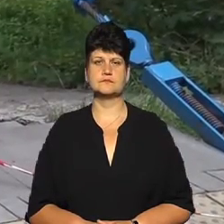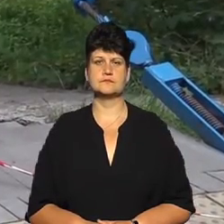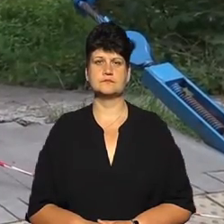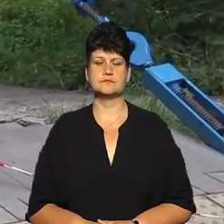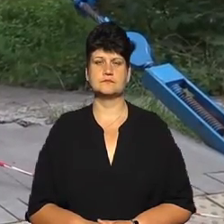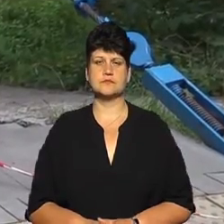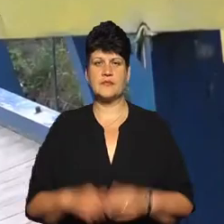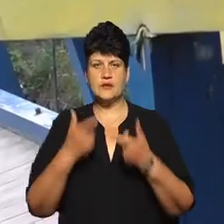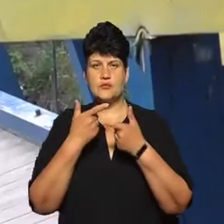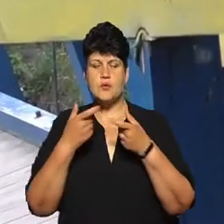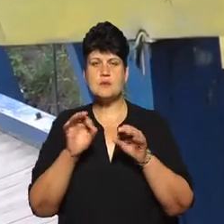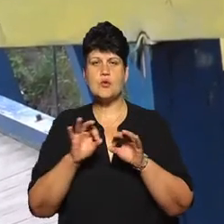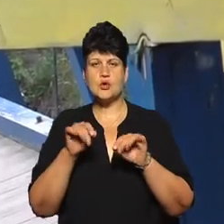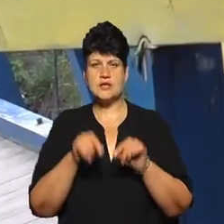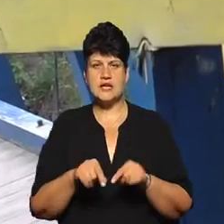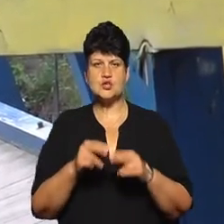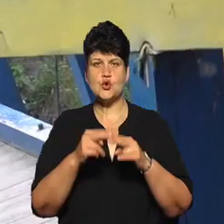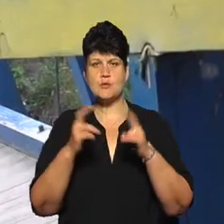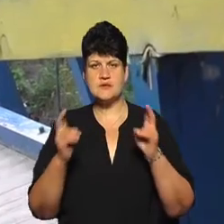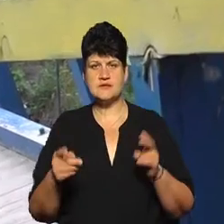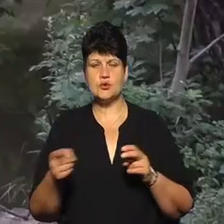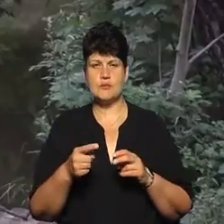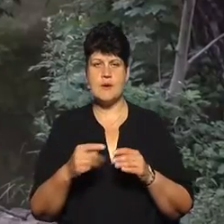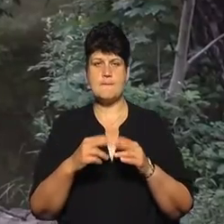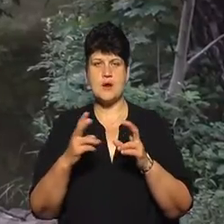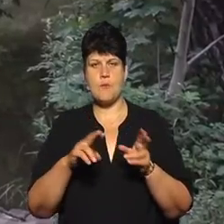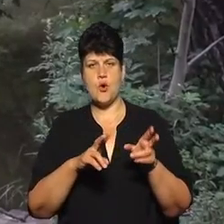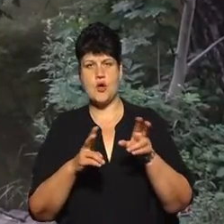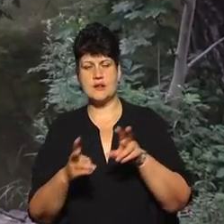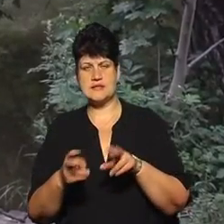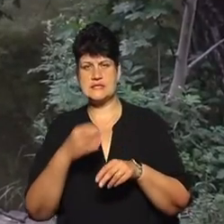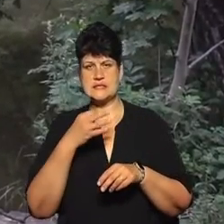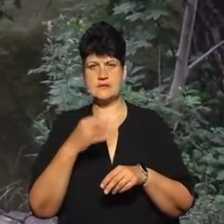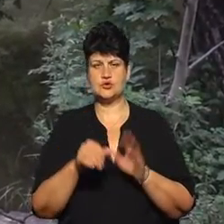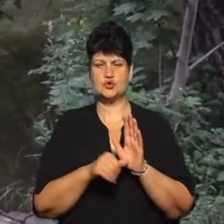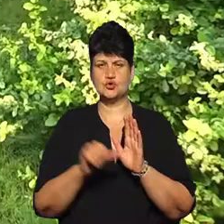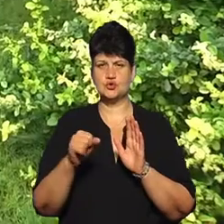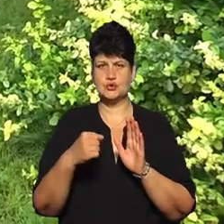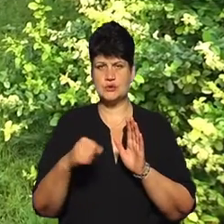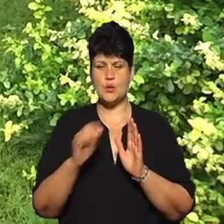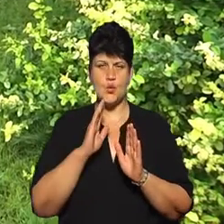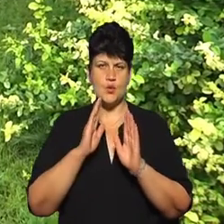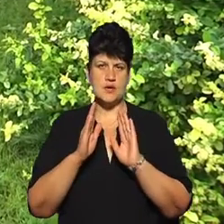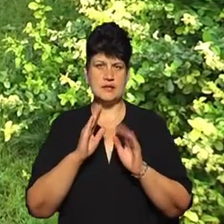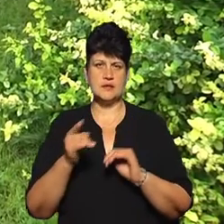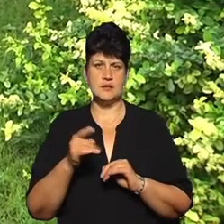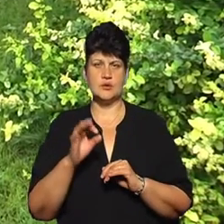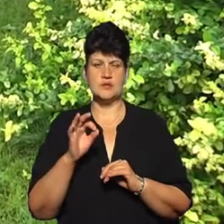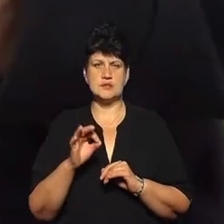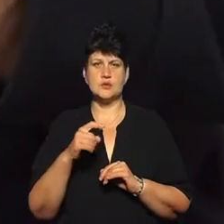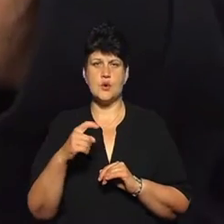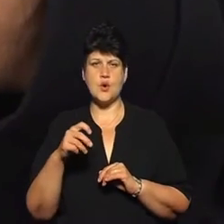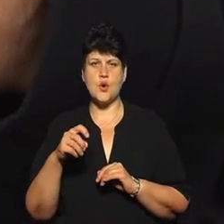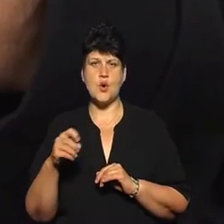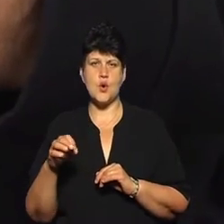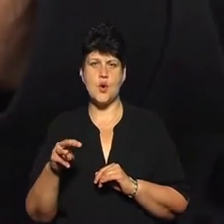Інформацію про те, що міст у тернопільському парку Супільча похилився, повідомив 6 серпня у мережі Facebook тернополянин Олександр Хома. Це